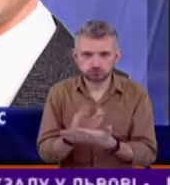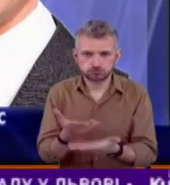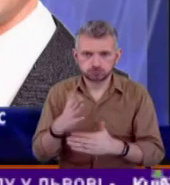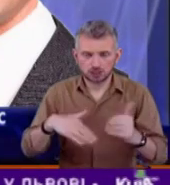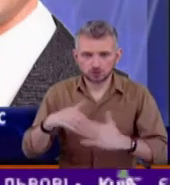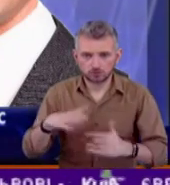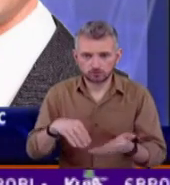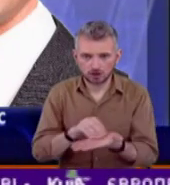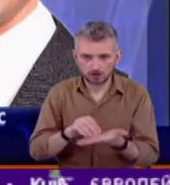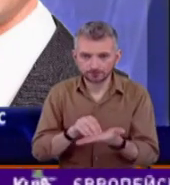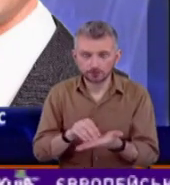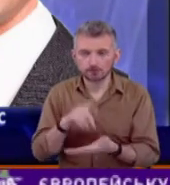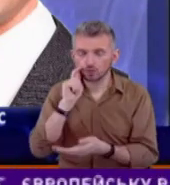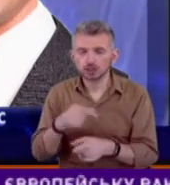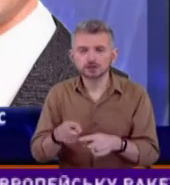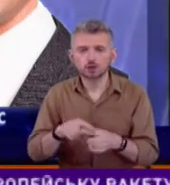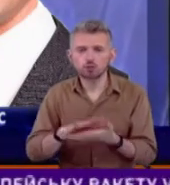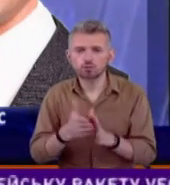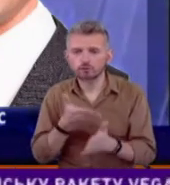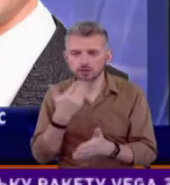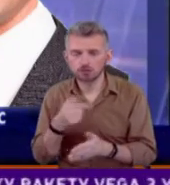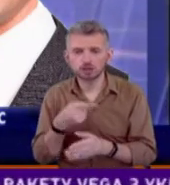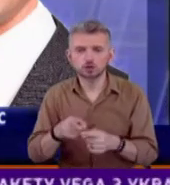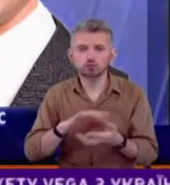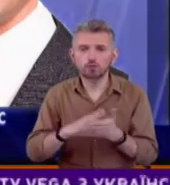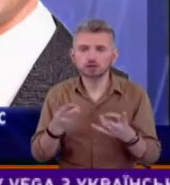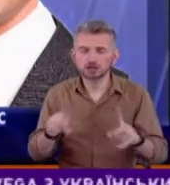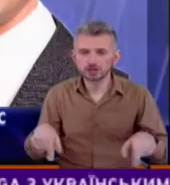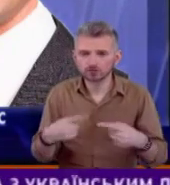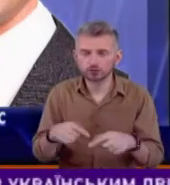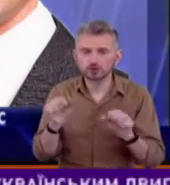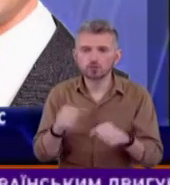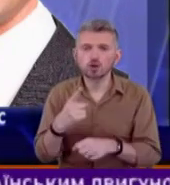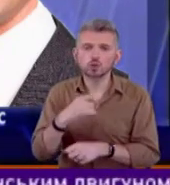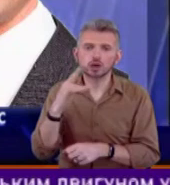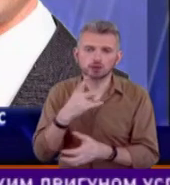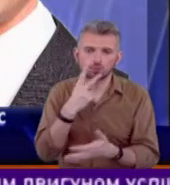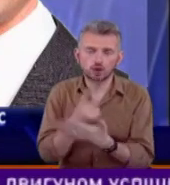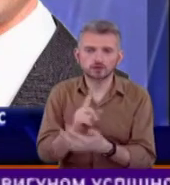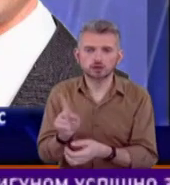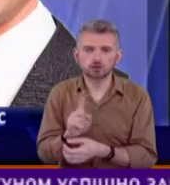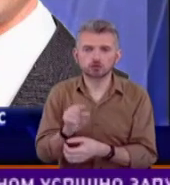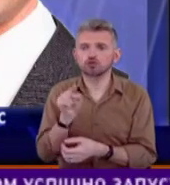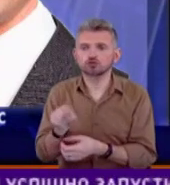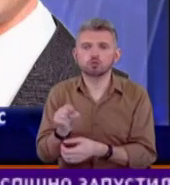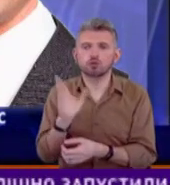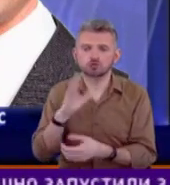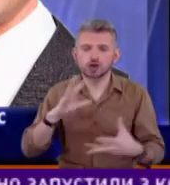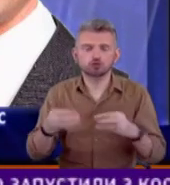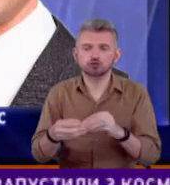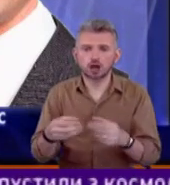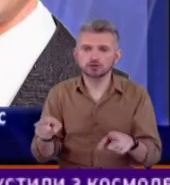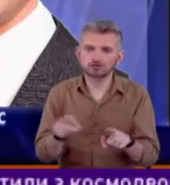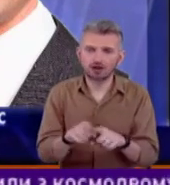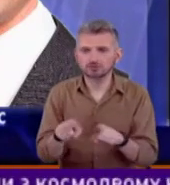жаль, в Україні цих умов немає. Ці умови треба створювати. Тому що можна 100 разів показати, що з тобою буде так чи